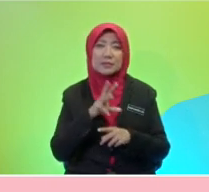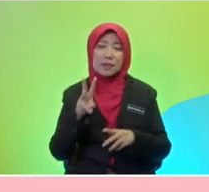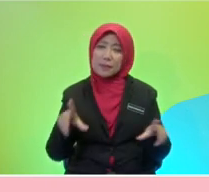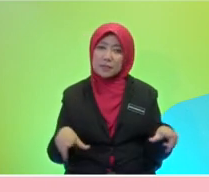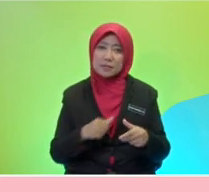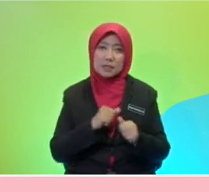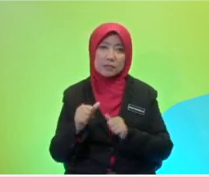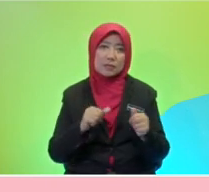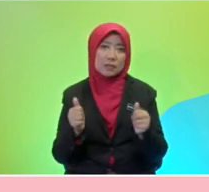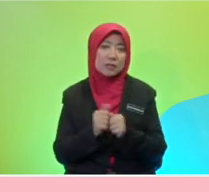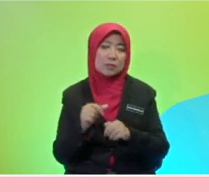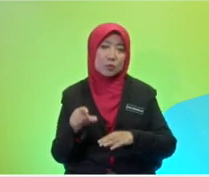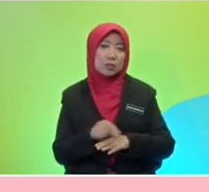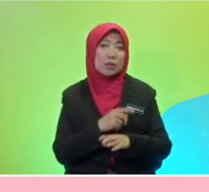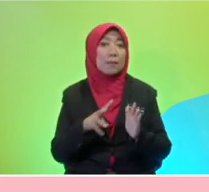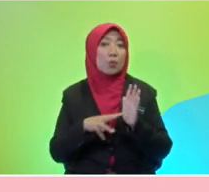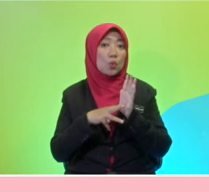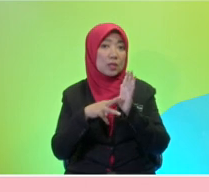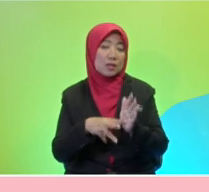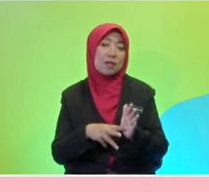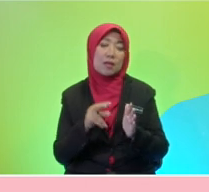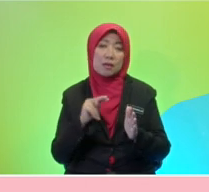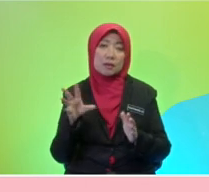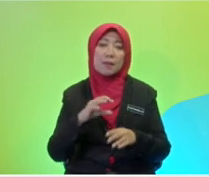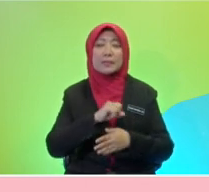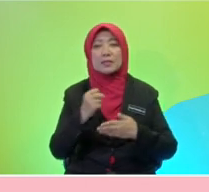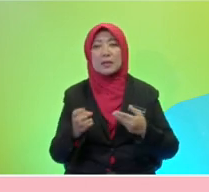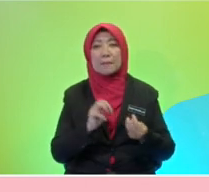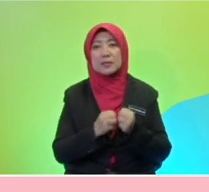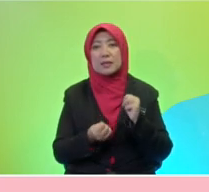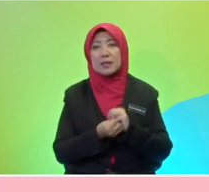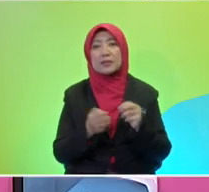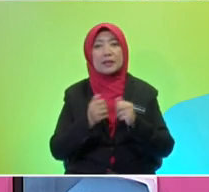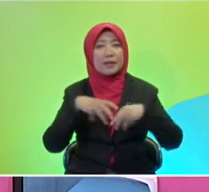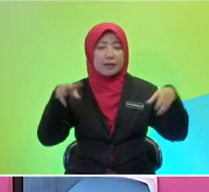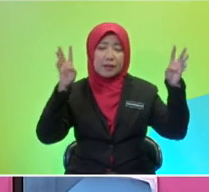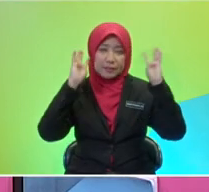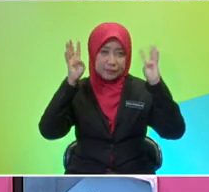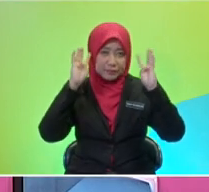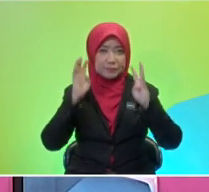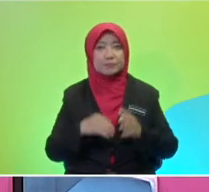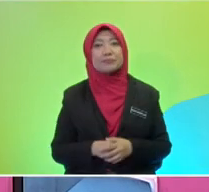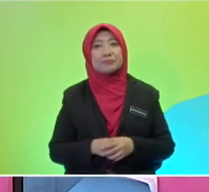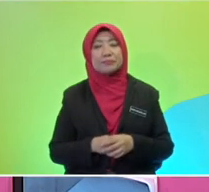activity dengan menggunakan perwakilan dan menyesuaikan masalah secara kreatif dan inovatif